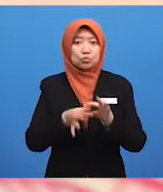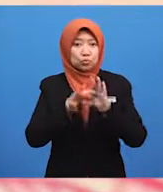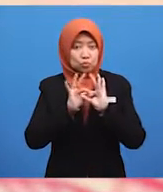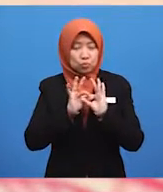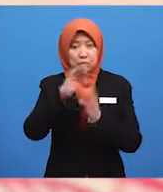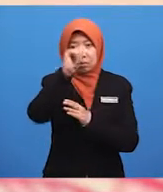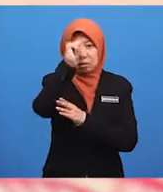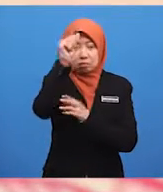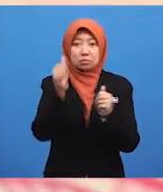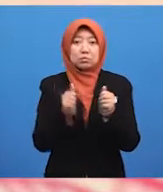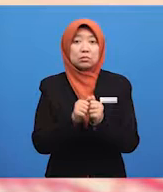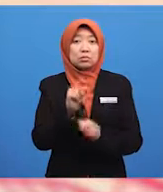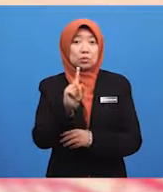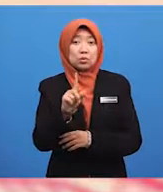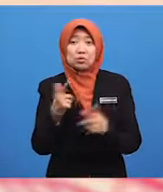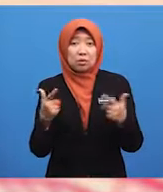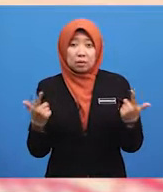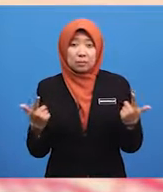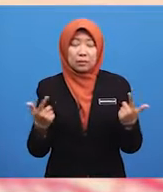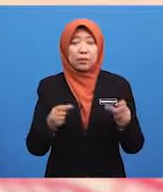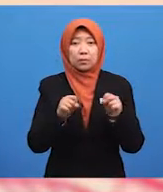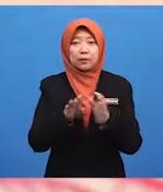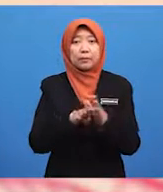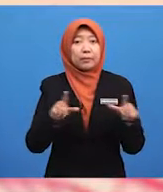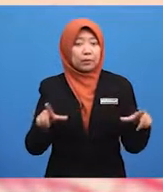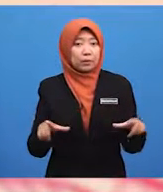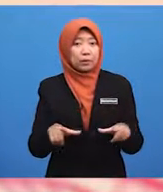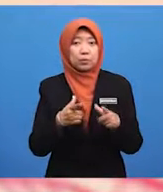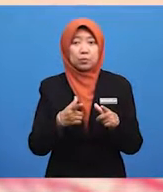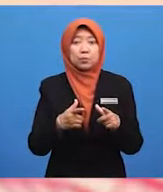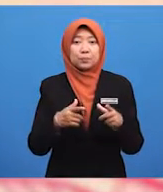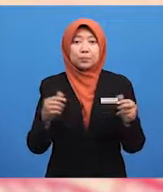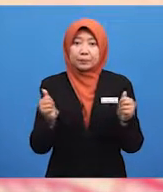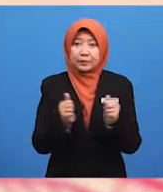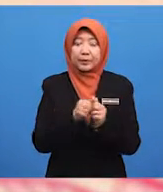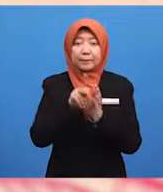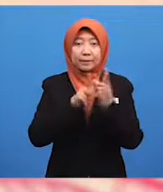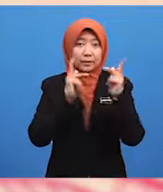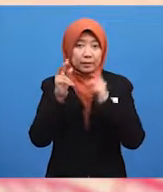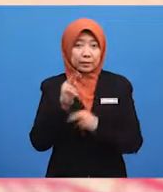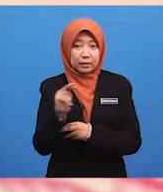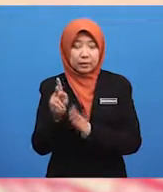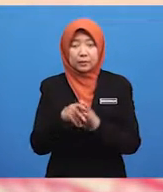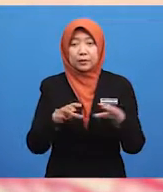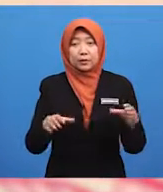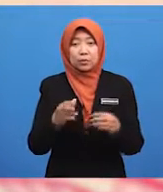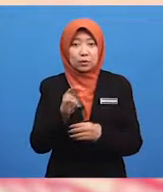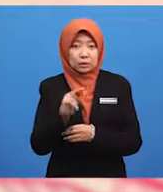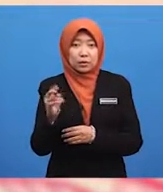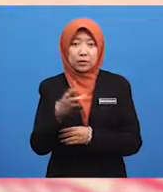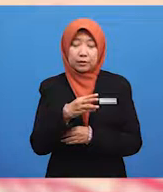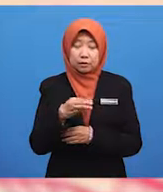dengan sesuatu yang lain. Syirik boleh berlaku sama ada dengan perkataan, perbuatan